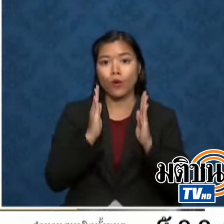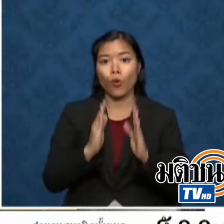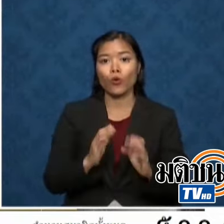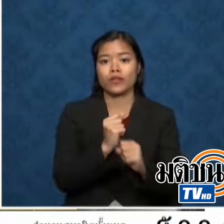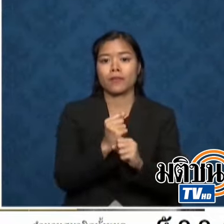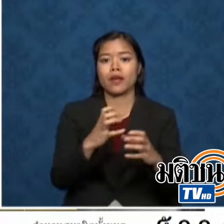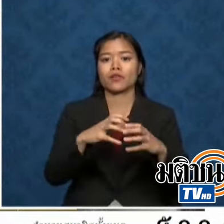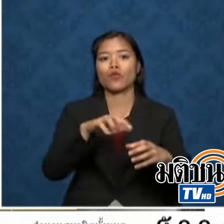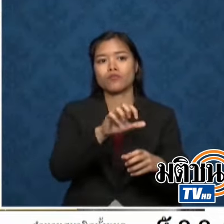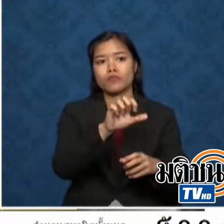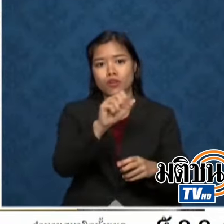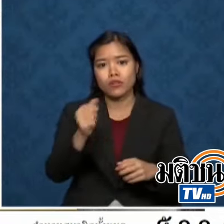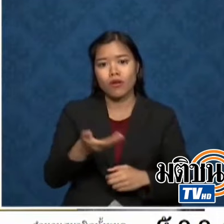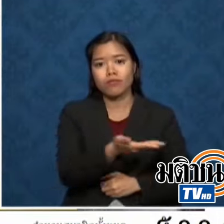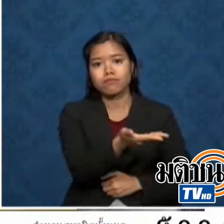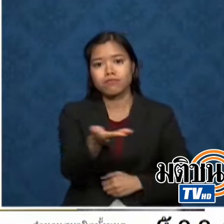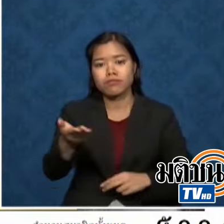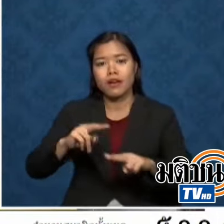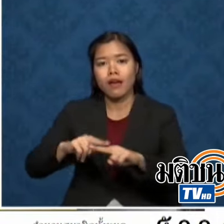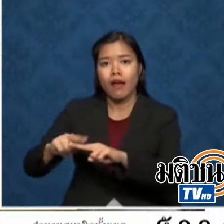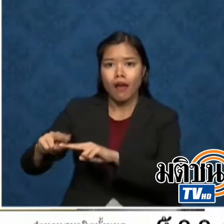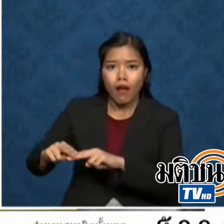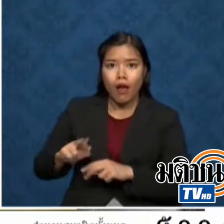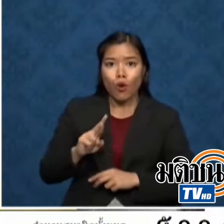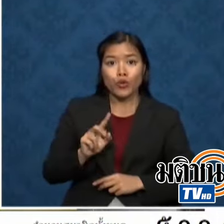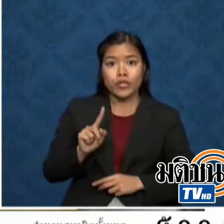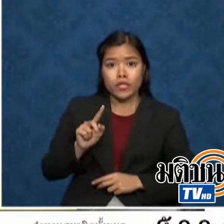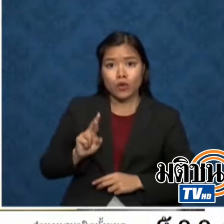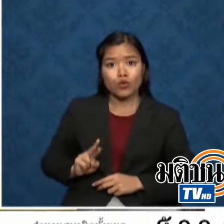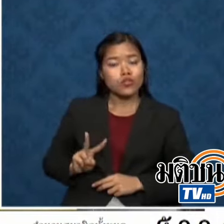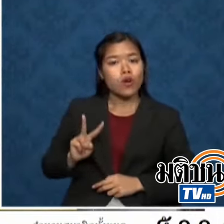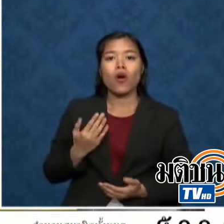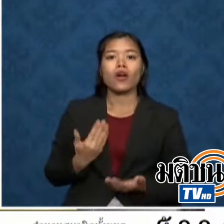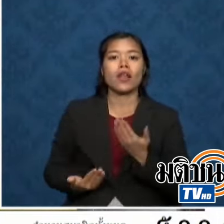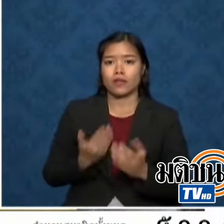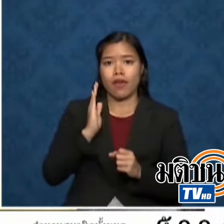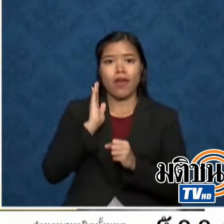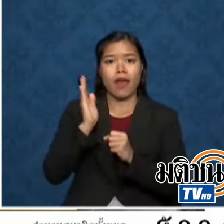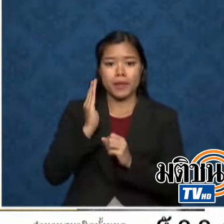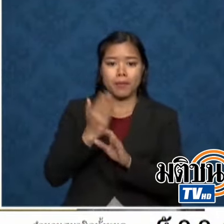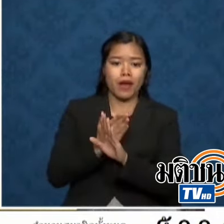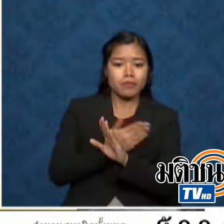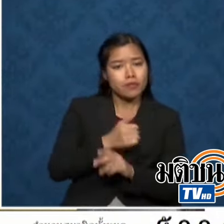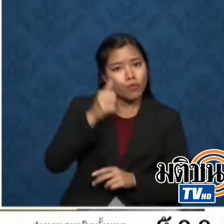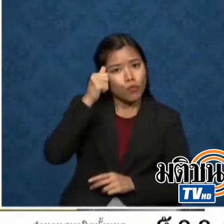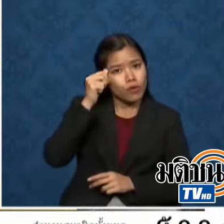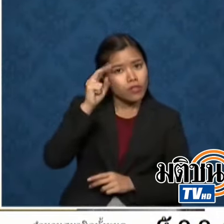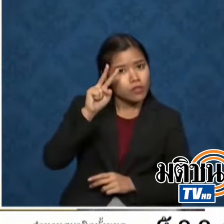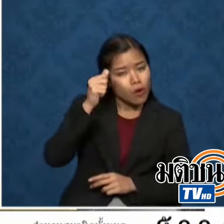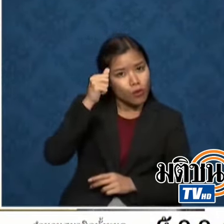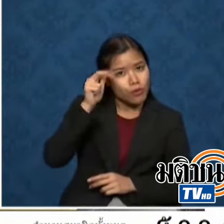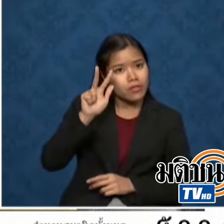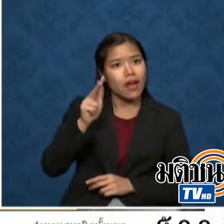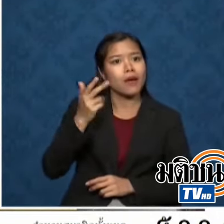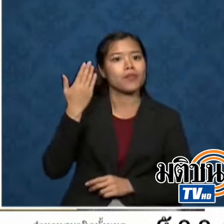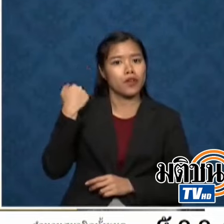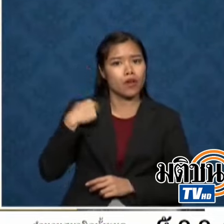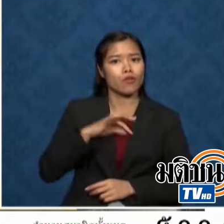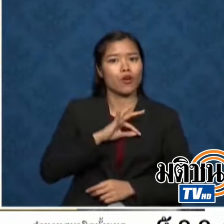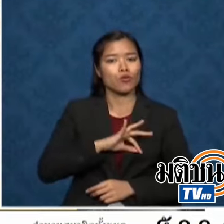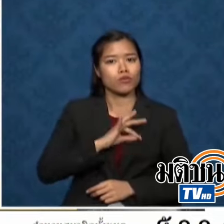อยู่รอบล้อมผมไม่ว่าจะเป็นรุ่น 1หรือรุ่น 2ในการอภิปรายใน 2-3วันที่ผ่านมาผมก็รู้สึกเบาใจไม่มี